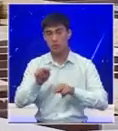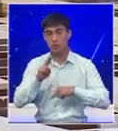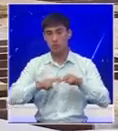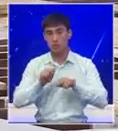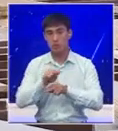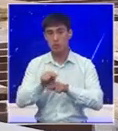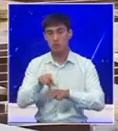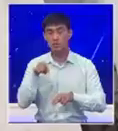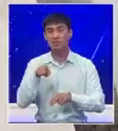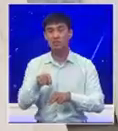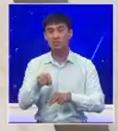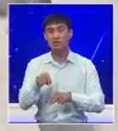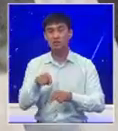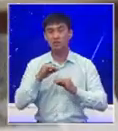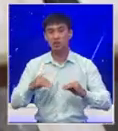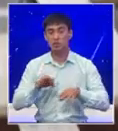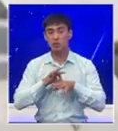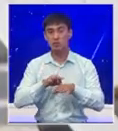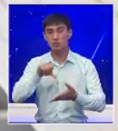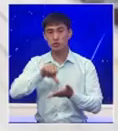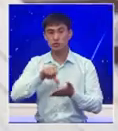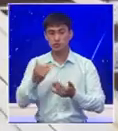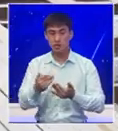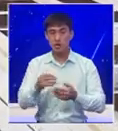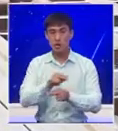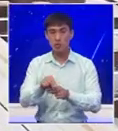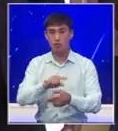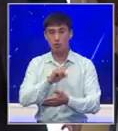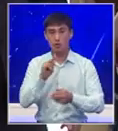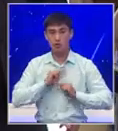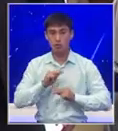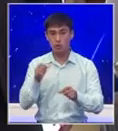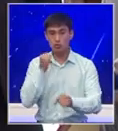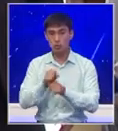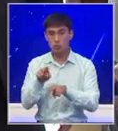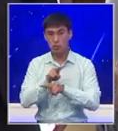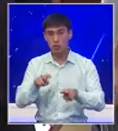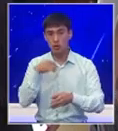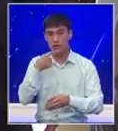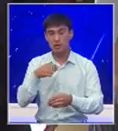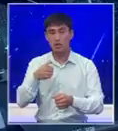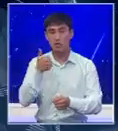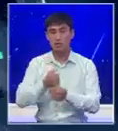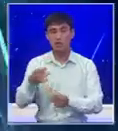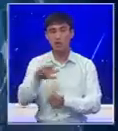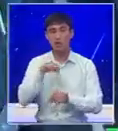свыше 1000 детей. А потому вопрос проведения ремонтных работ должен быть на строгом контроле, отметил глава